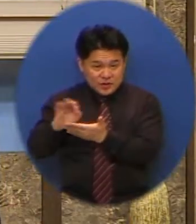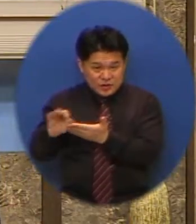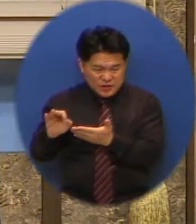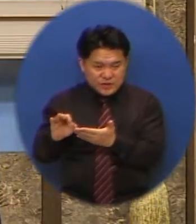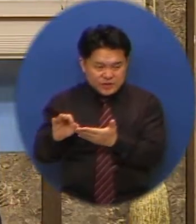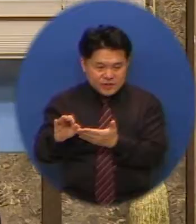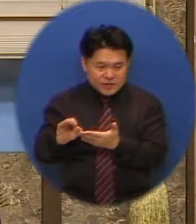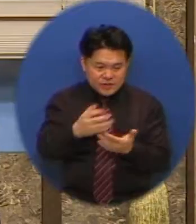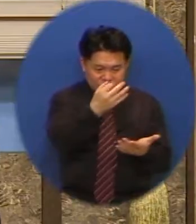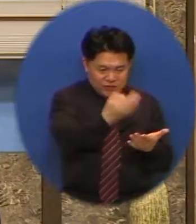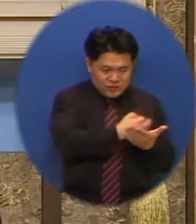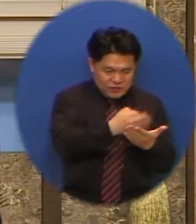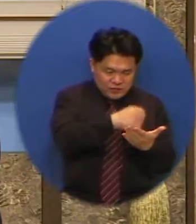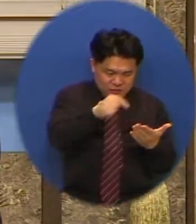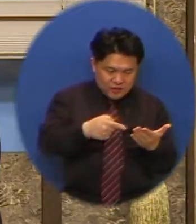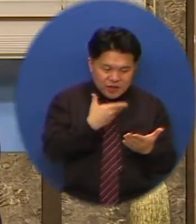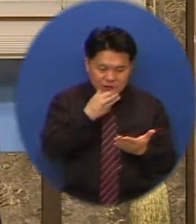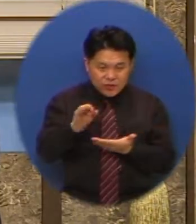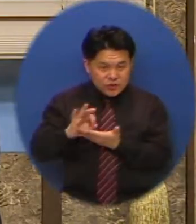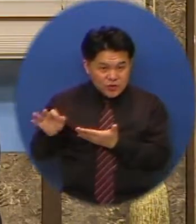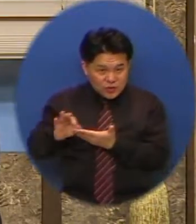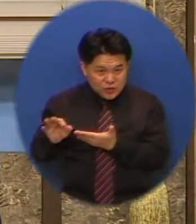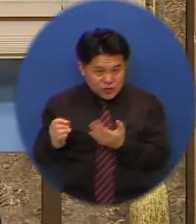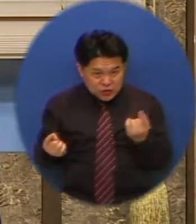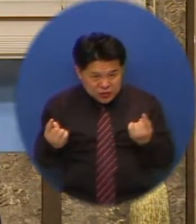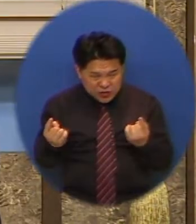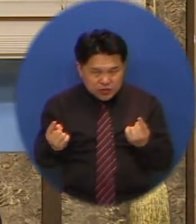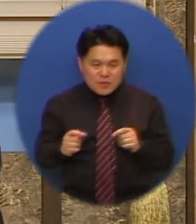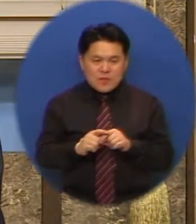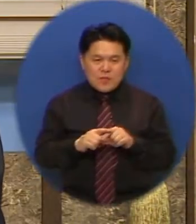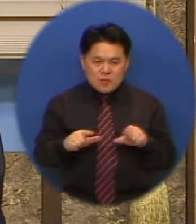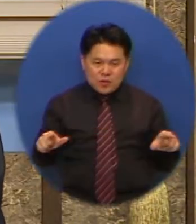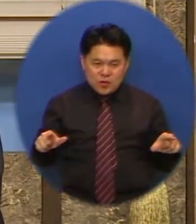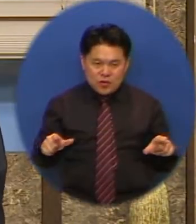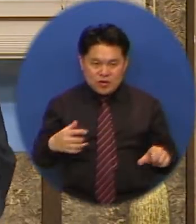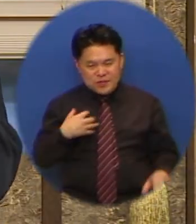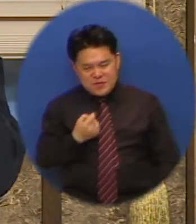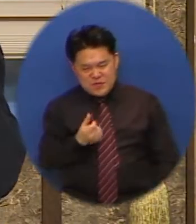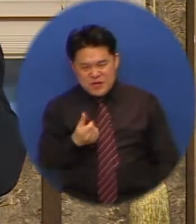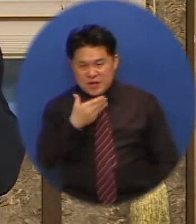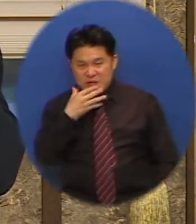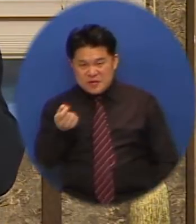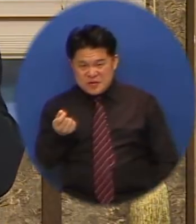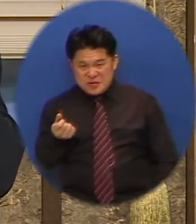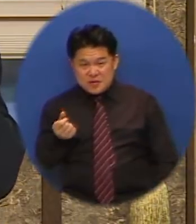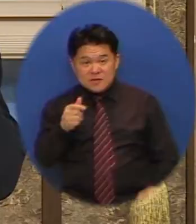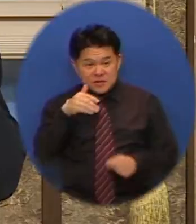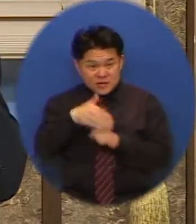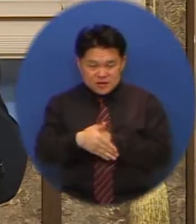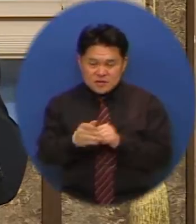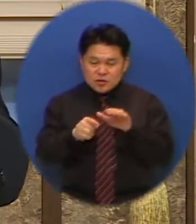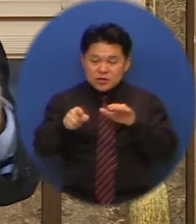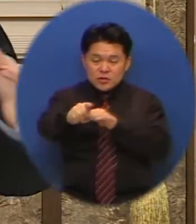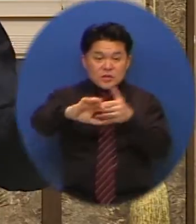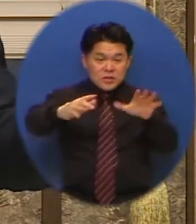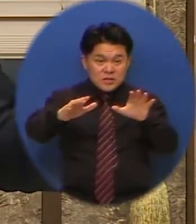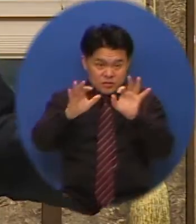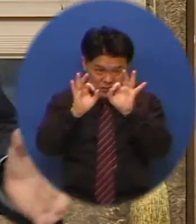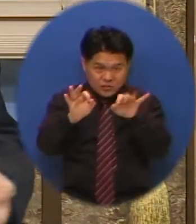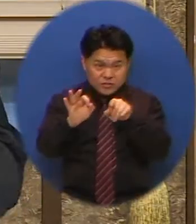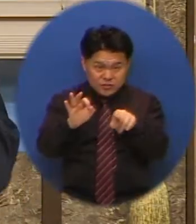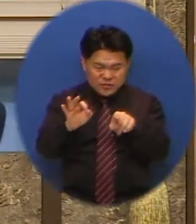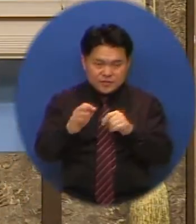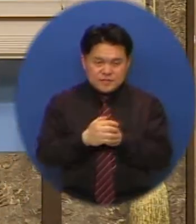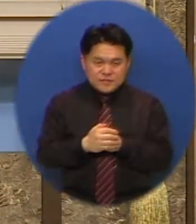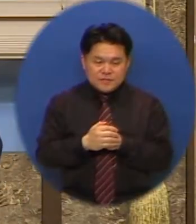뭐 이런 거로 보는데 대개 이제 저부담 저복지로 이렇게 합니다. 네. 그러니까 선진국 기준입니다. 우리가 이제